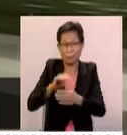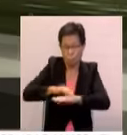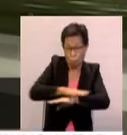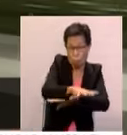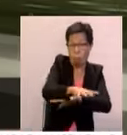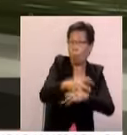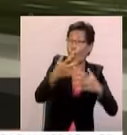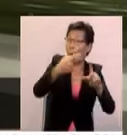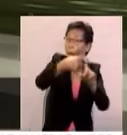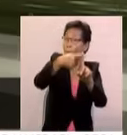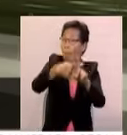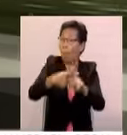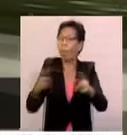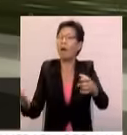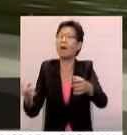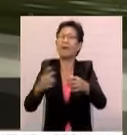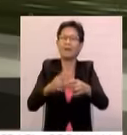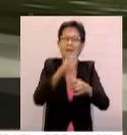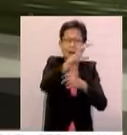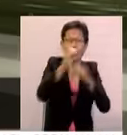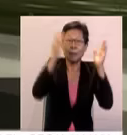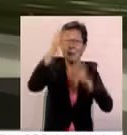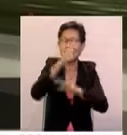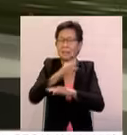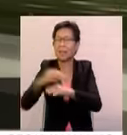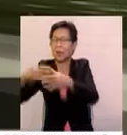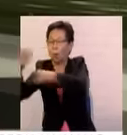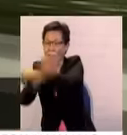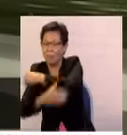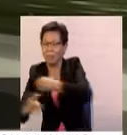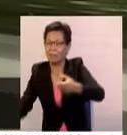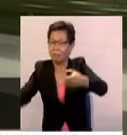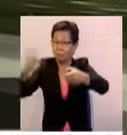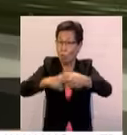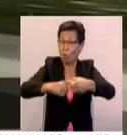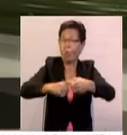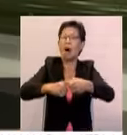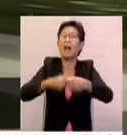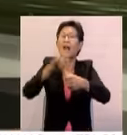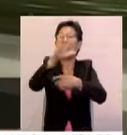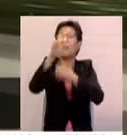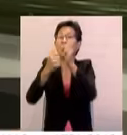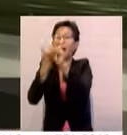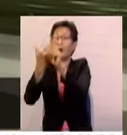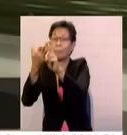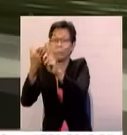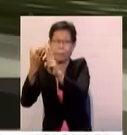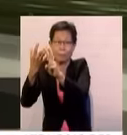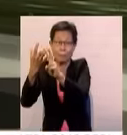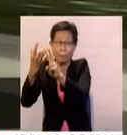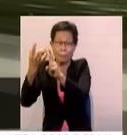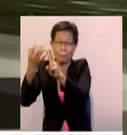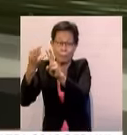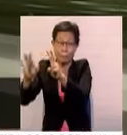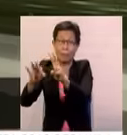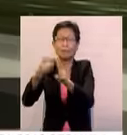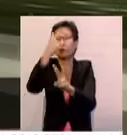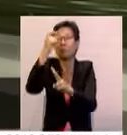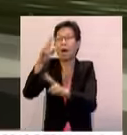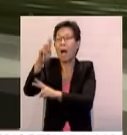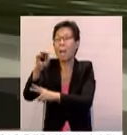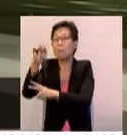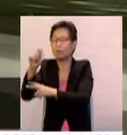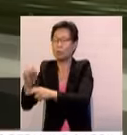strategik yang dijalin antara syarikat tempatan dan asing menerusi 5 edisi ke-15 hasil penglibatan Kementerian Pengangkutan